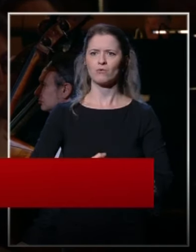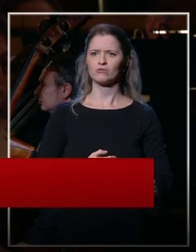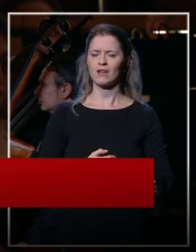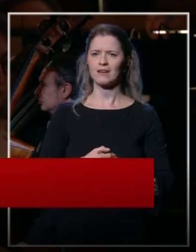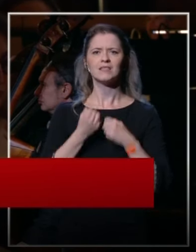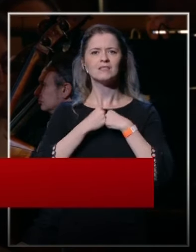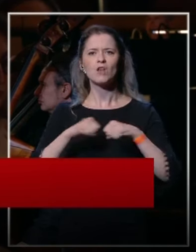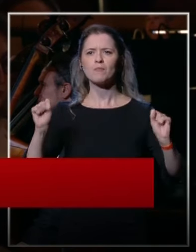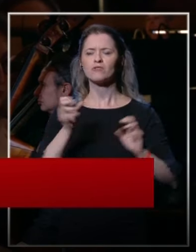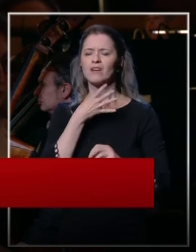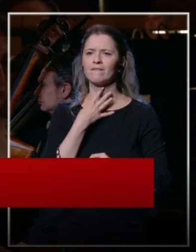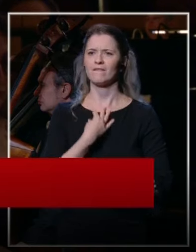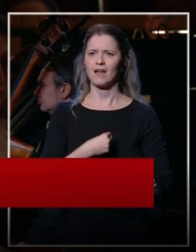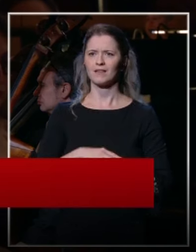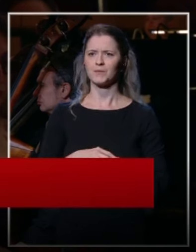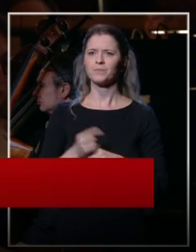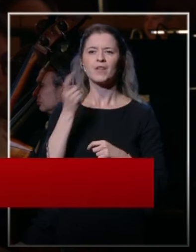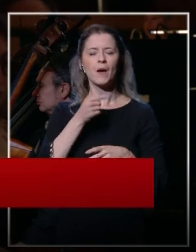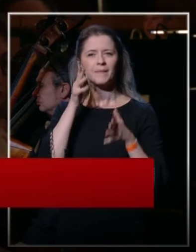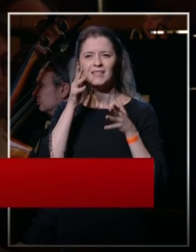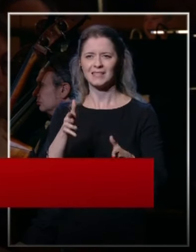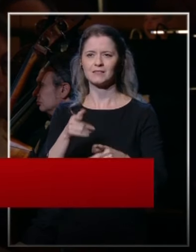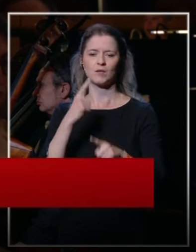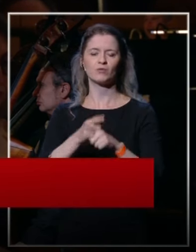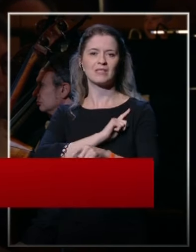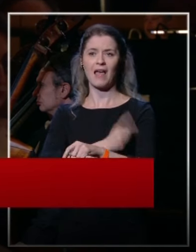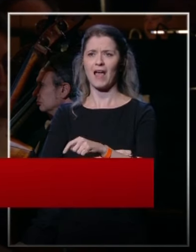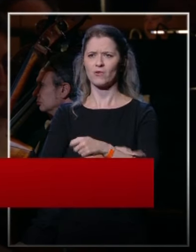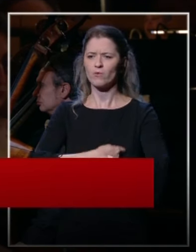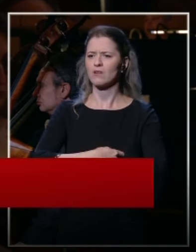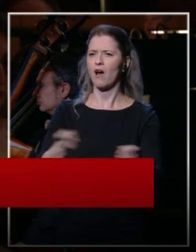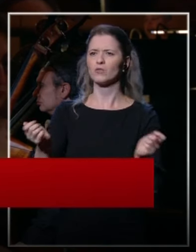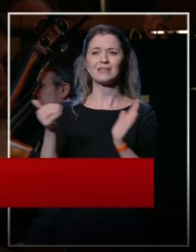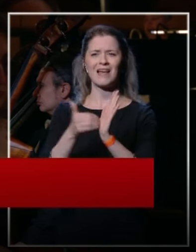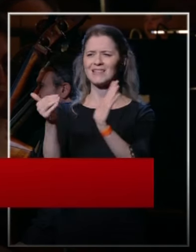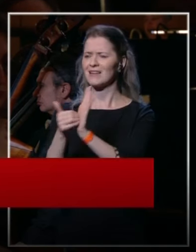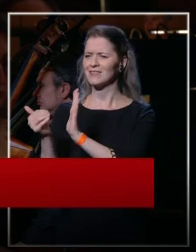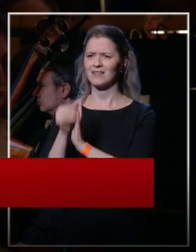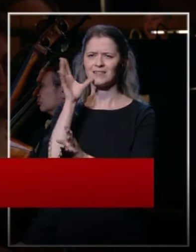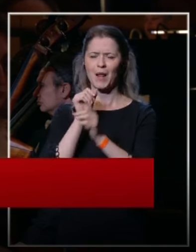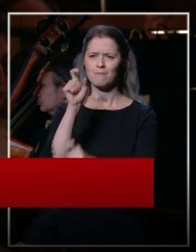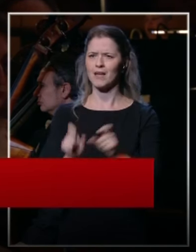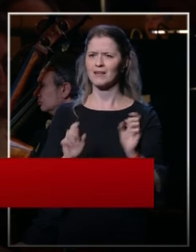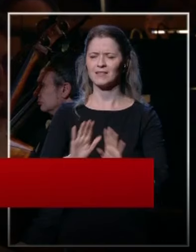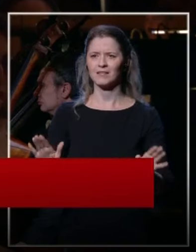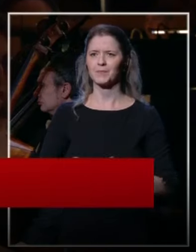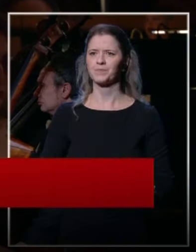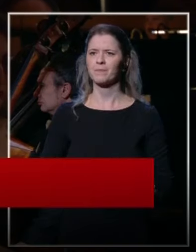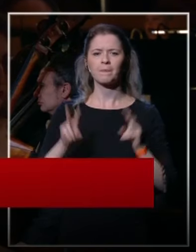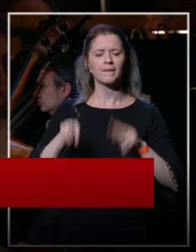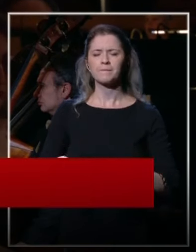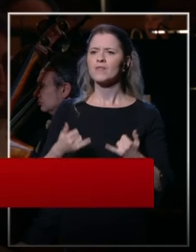vágy, amely hitet és erőt adott ezreknek. Minden aktuális